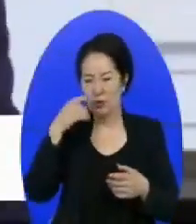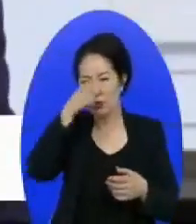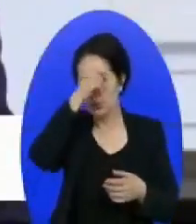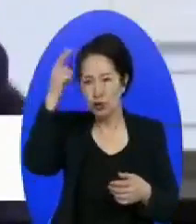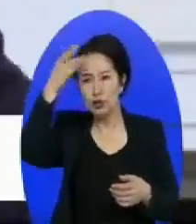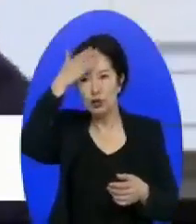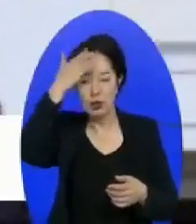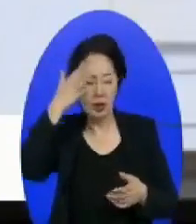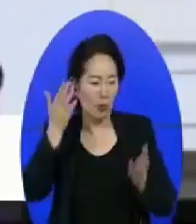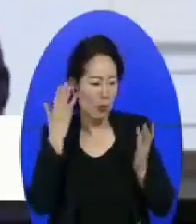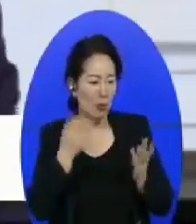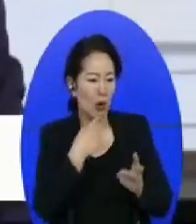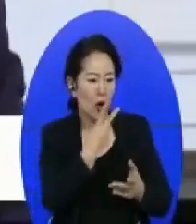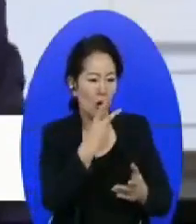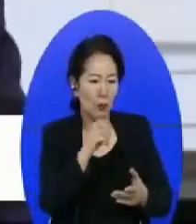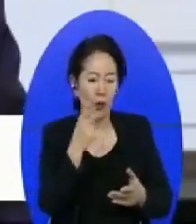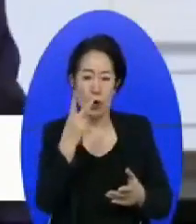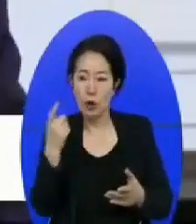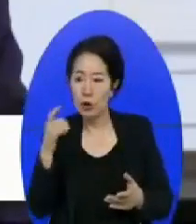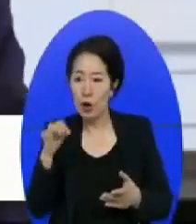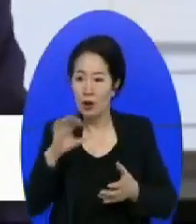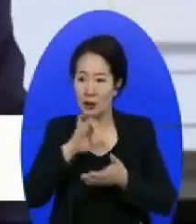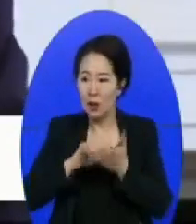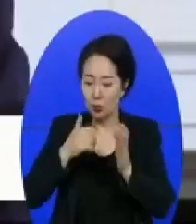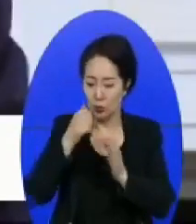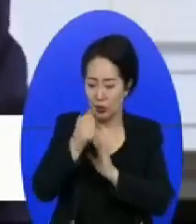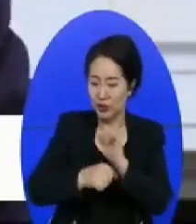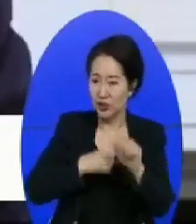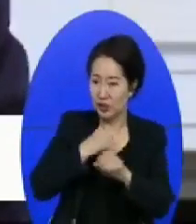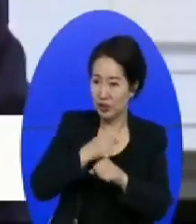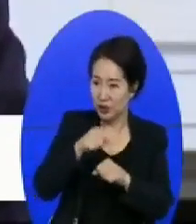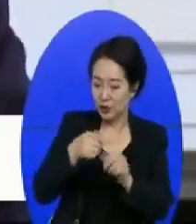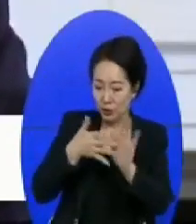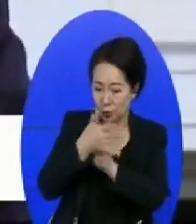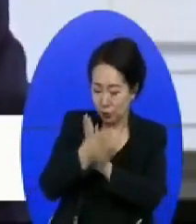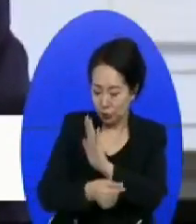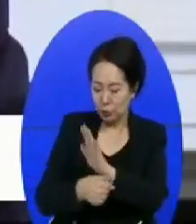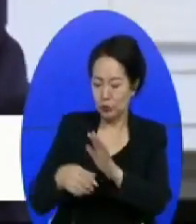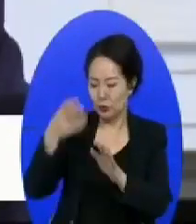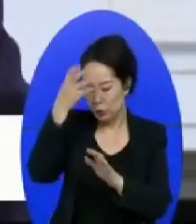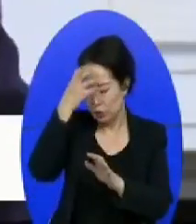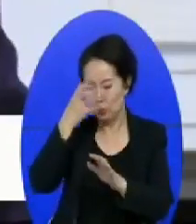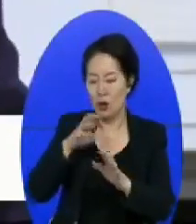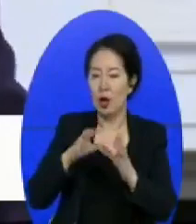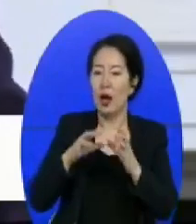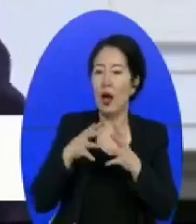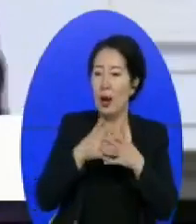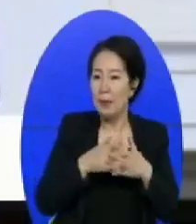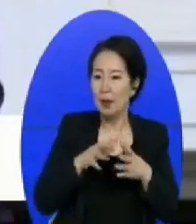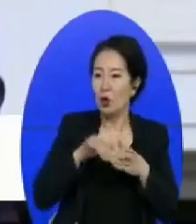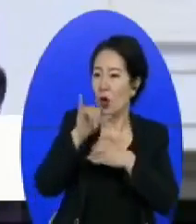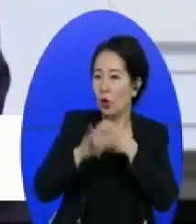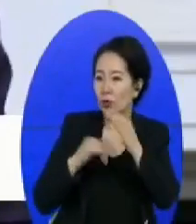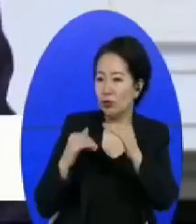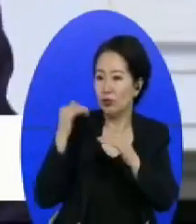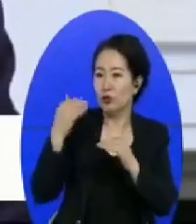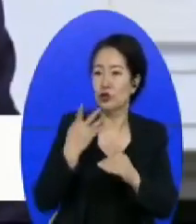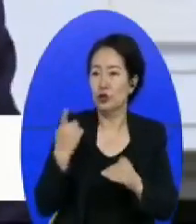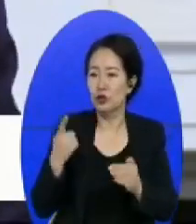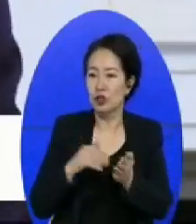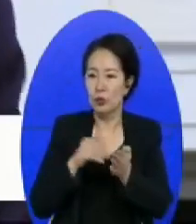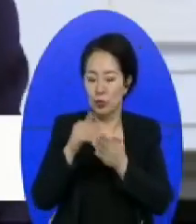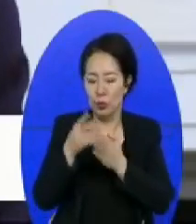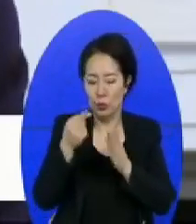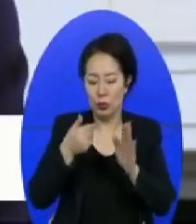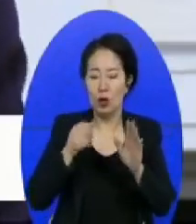Трамп 2021 оны санхүүгийн жилийн төсөвт Төрийн департамент Америкийн нэгдсэн улсын Олон улсын хөгжлийн агентлагт нийт 41 тэрбум долларын